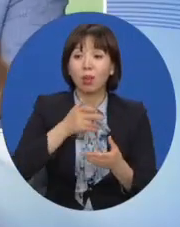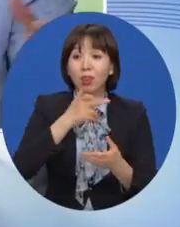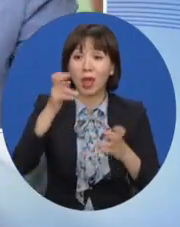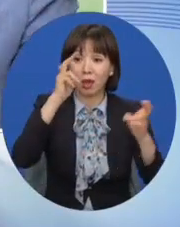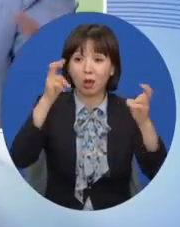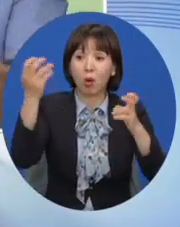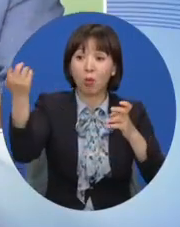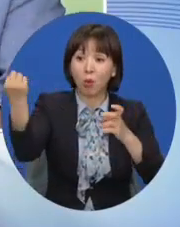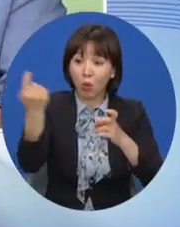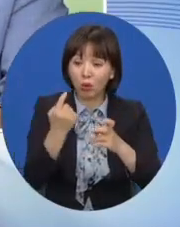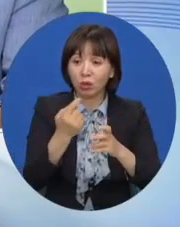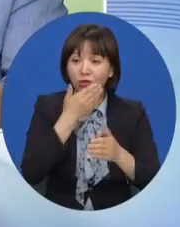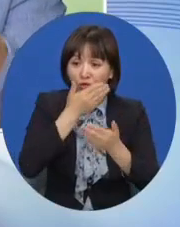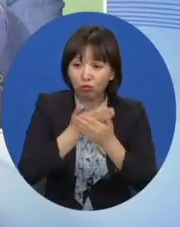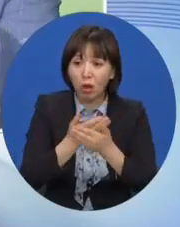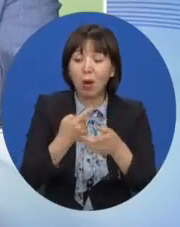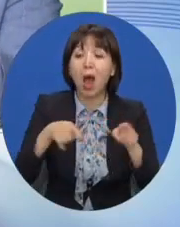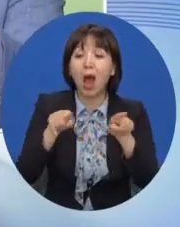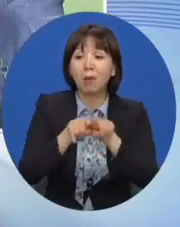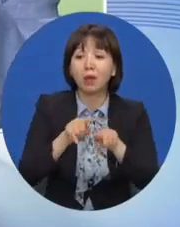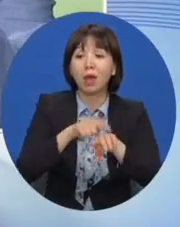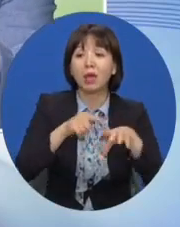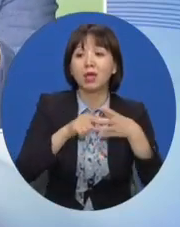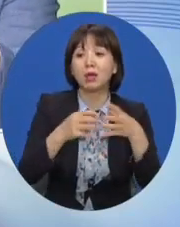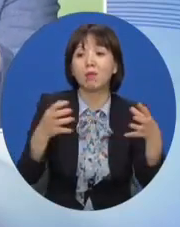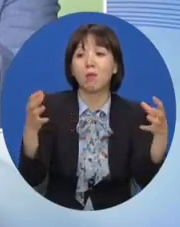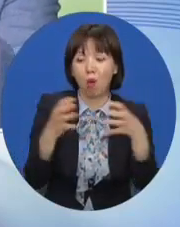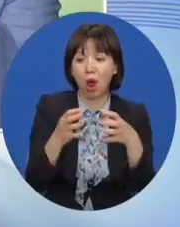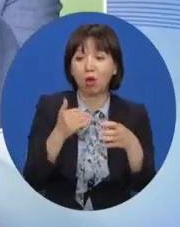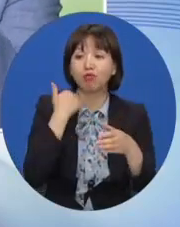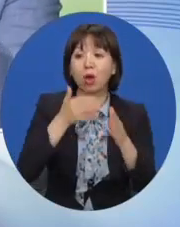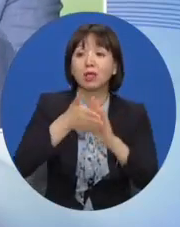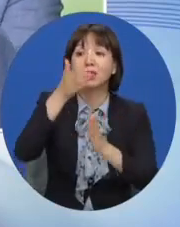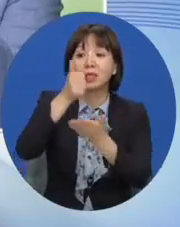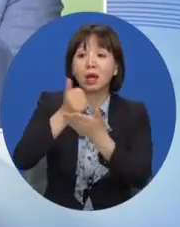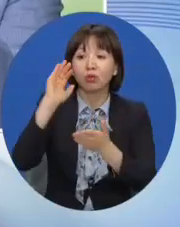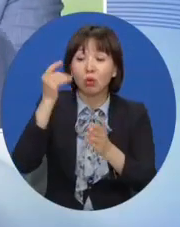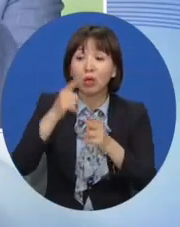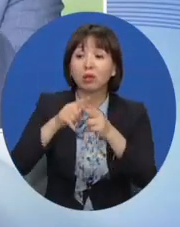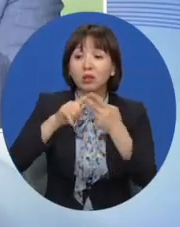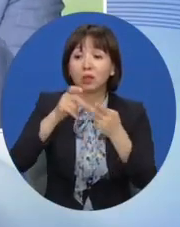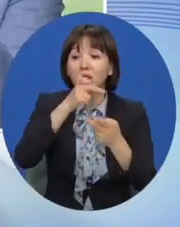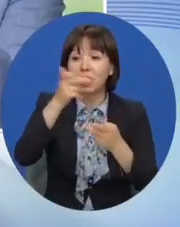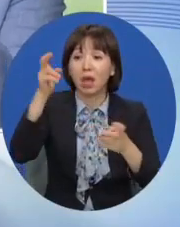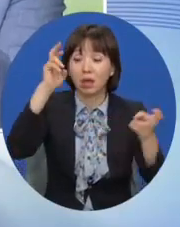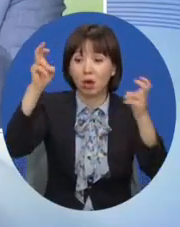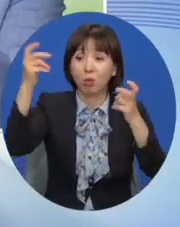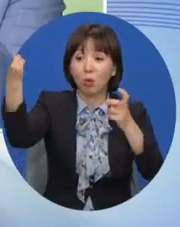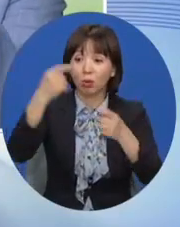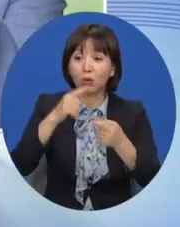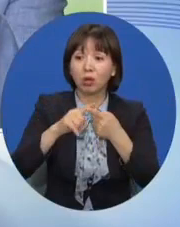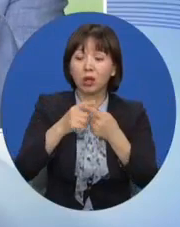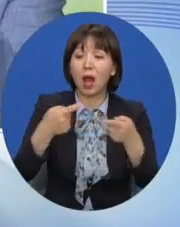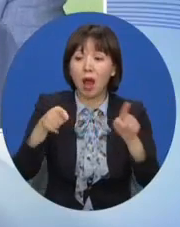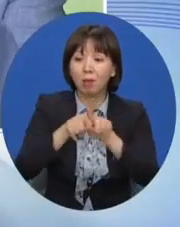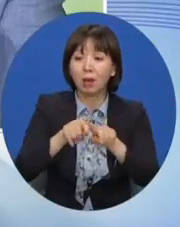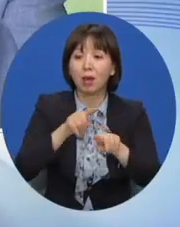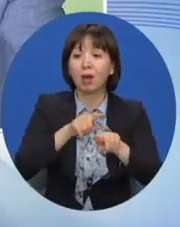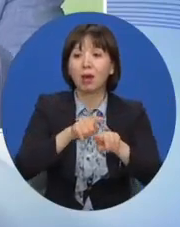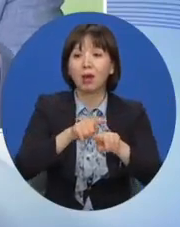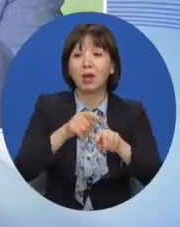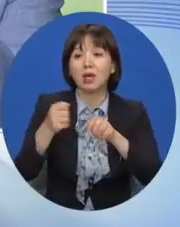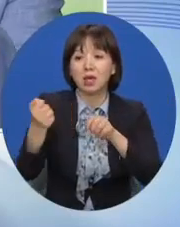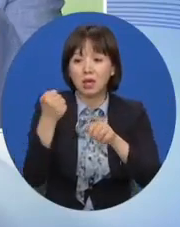중요하다면 우리 함께 힘을 모으자고요. 저는 누가 시장이 되든 대기업이 오는 것에 대해서 함께 힘을 합쳐야 나가야 된다. 이런 제